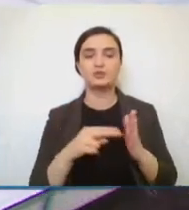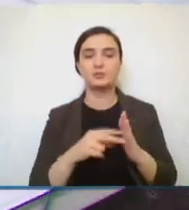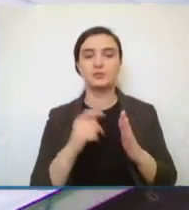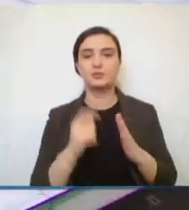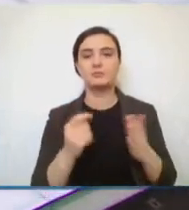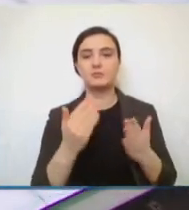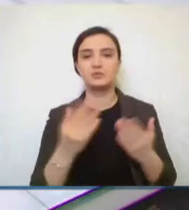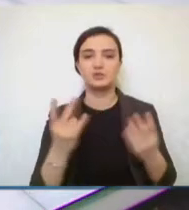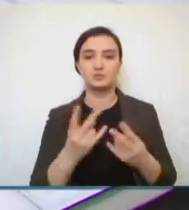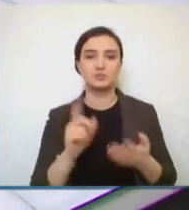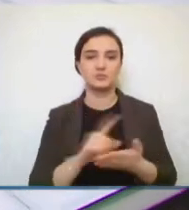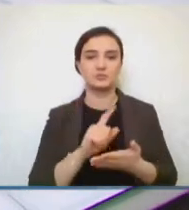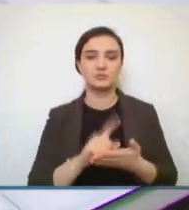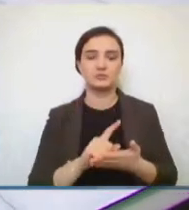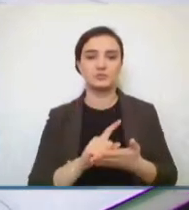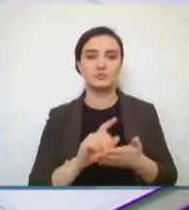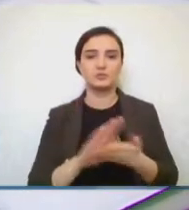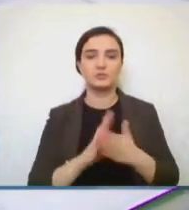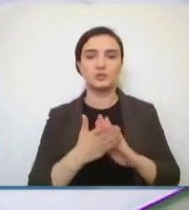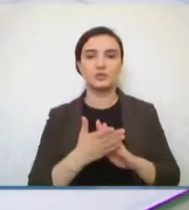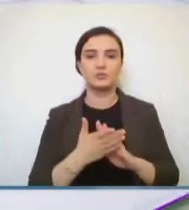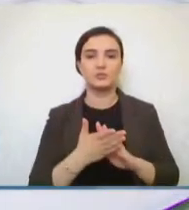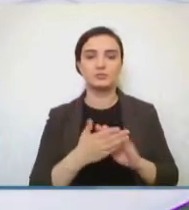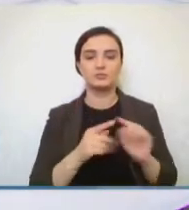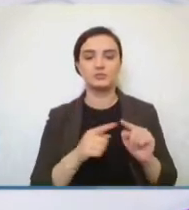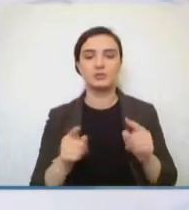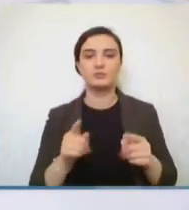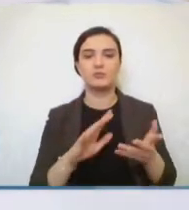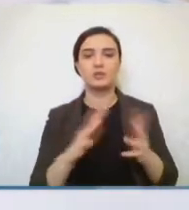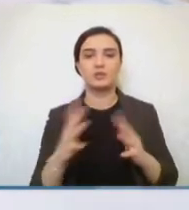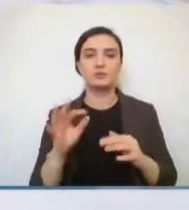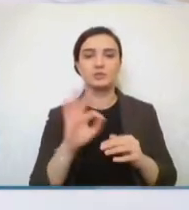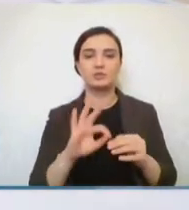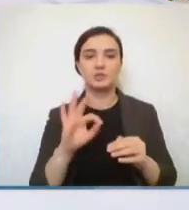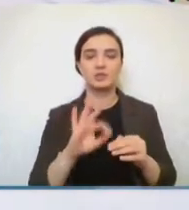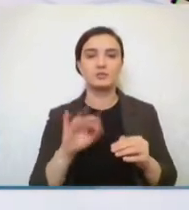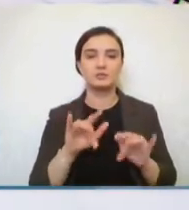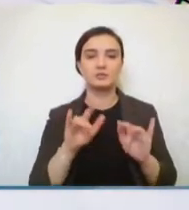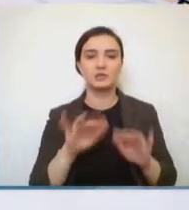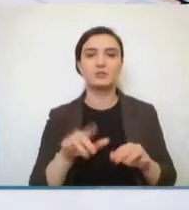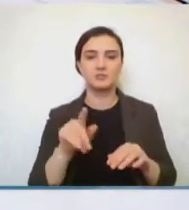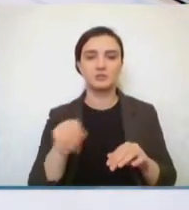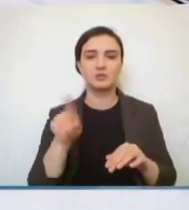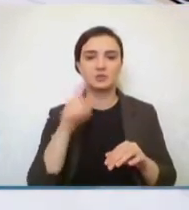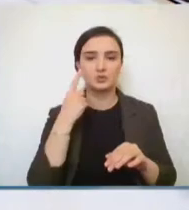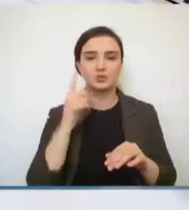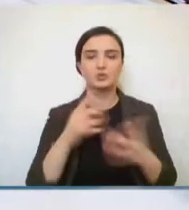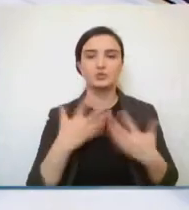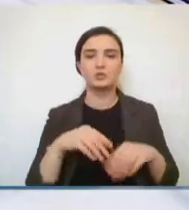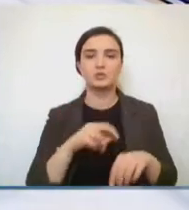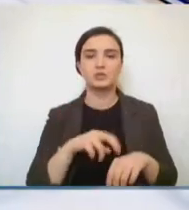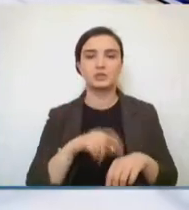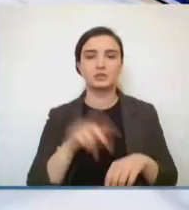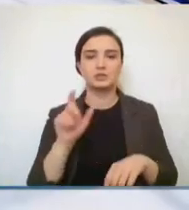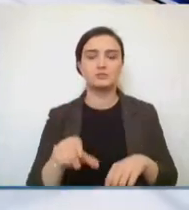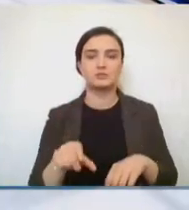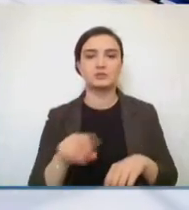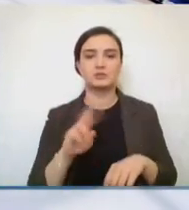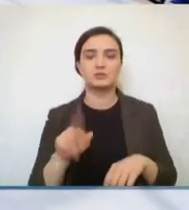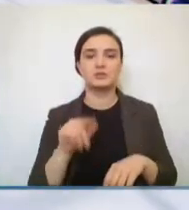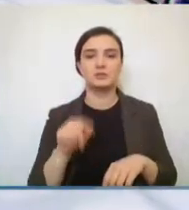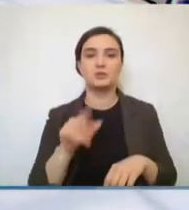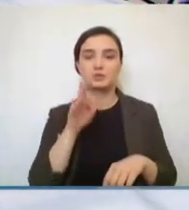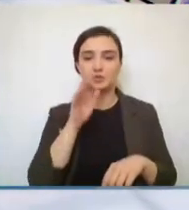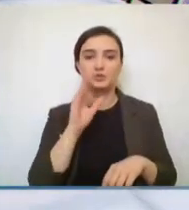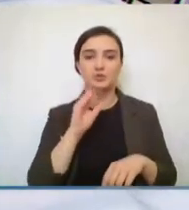აუცილებლად მდგომარეობის მიმდინარე მოვლენების შესახებ ჩააყენოს საქმის კურსი ოჯახის ექიმი და მაშინაც კი, როდესაც დღეს